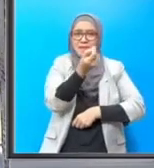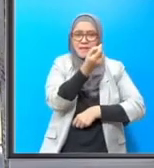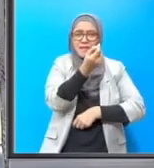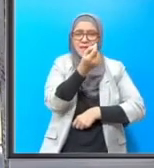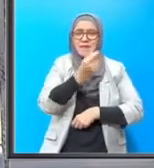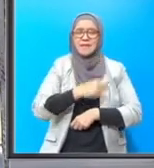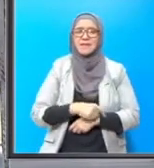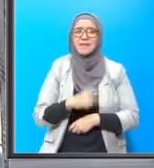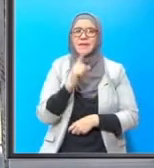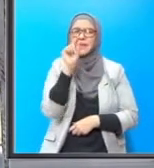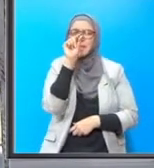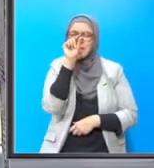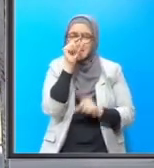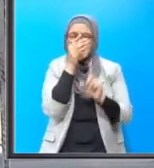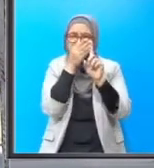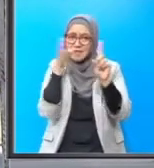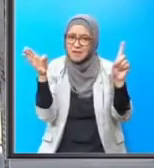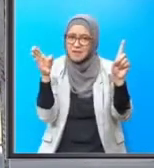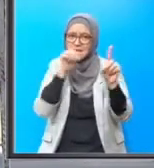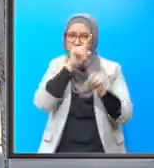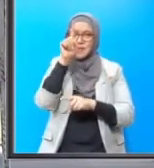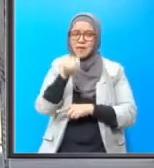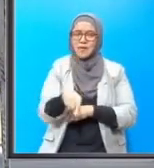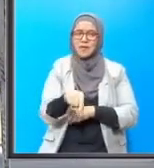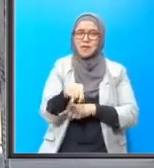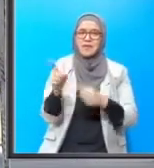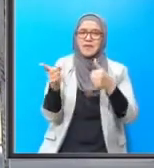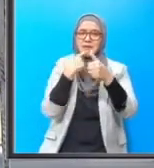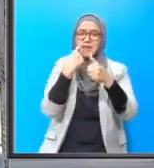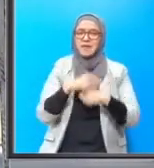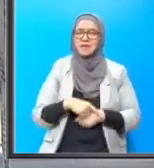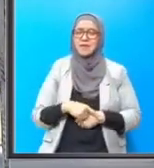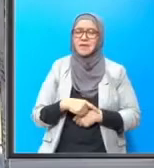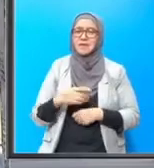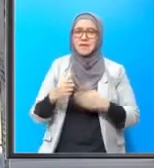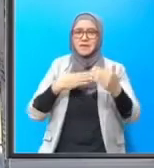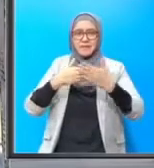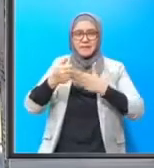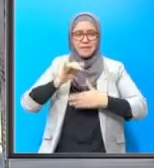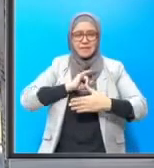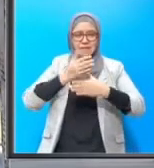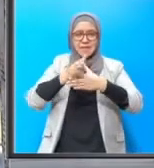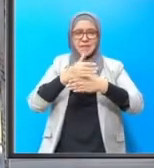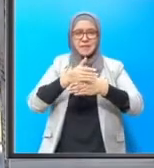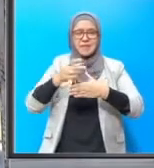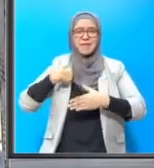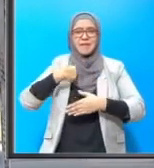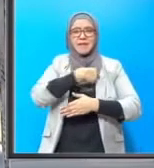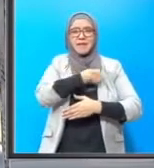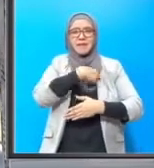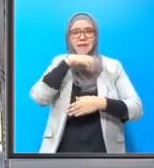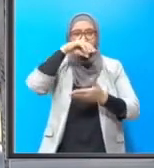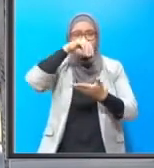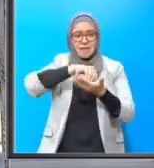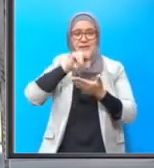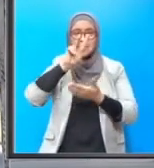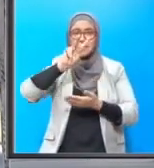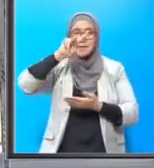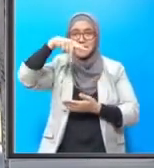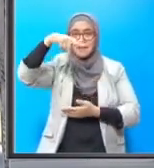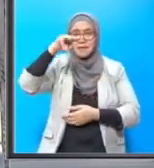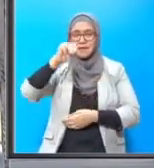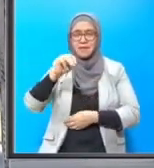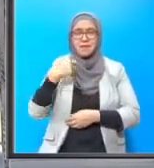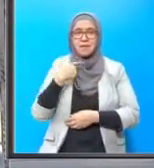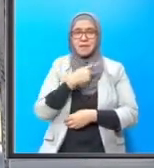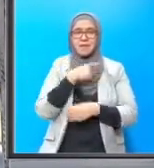atau Safari pada seorang asal bagian puncaknya berkonflik bahwa kami dikenal publik Indonesia kami